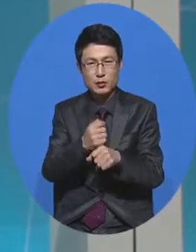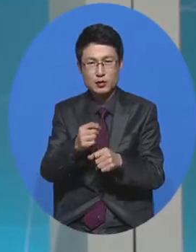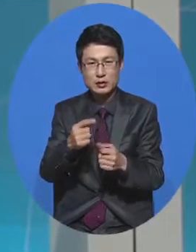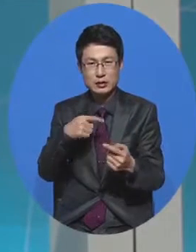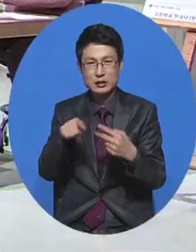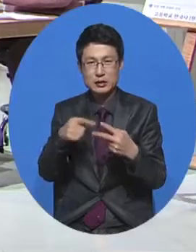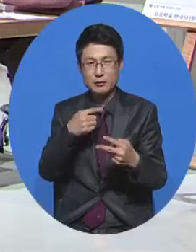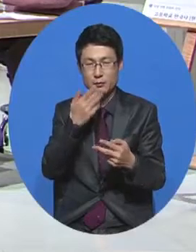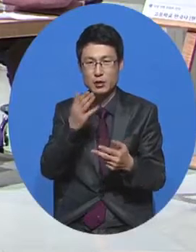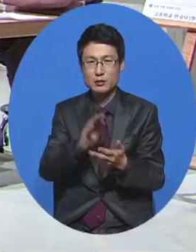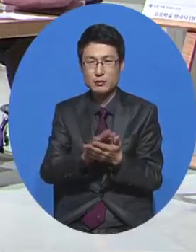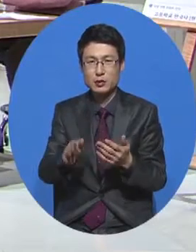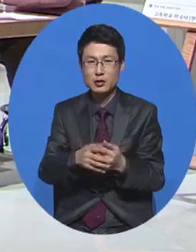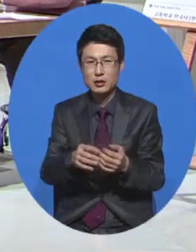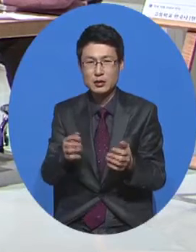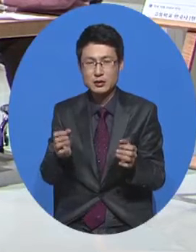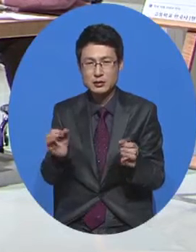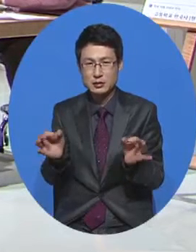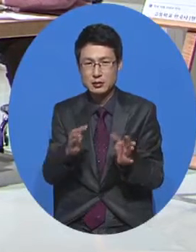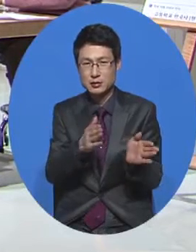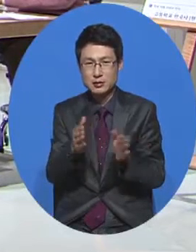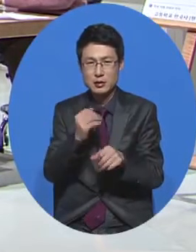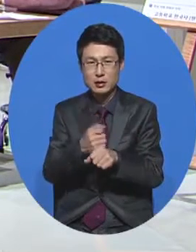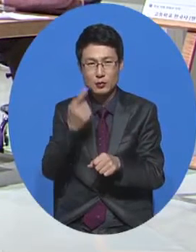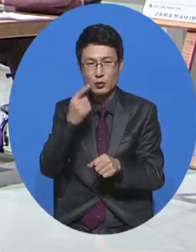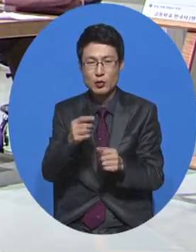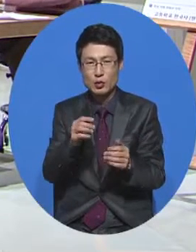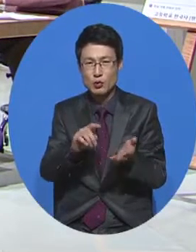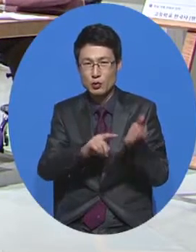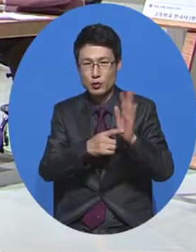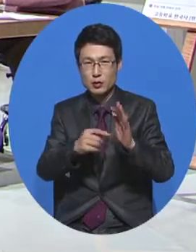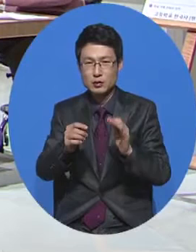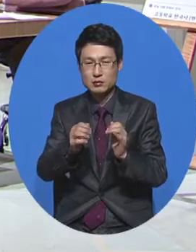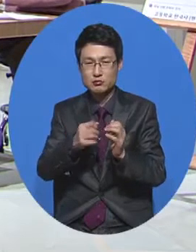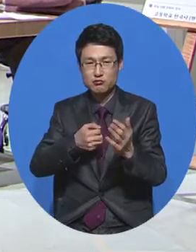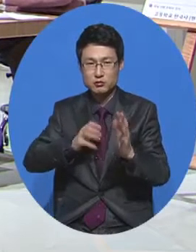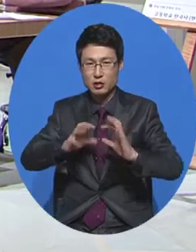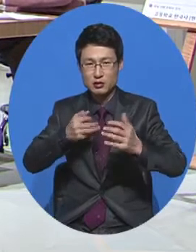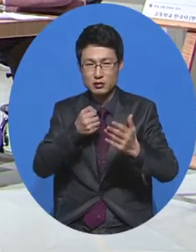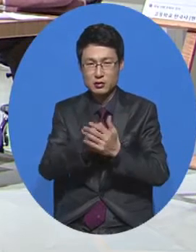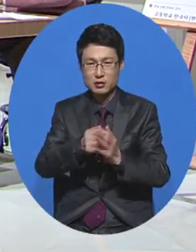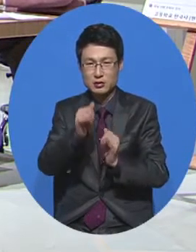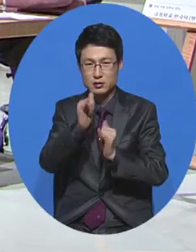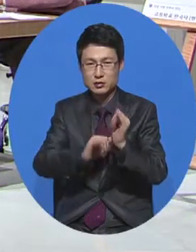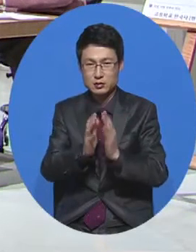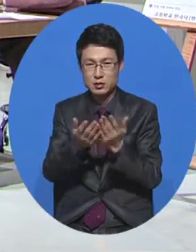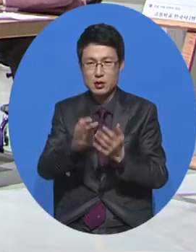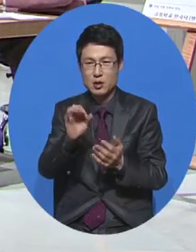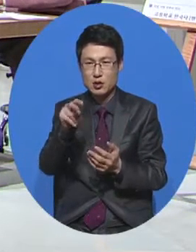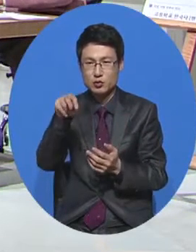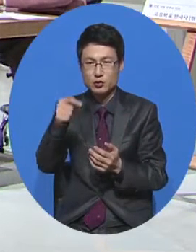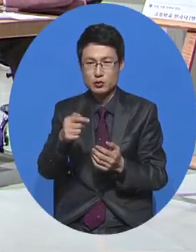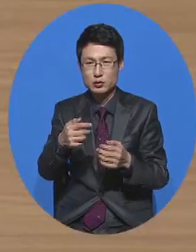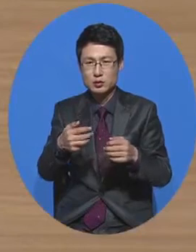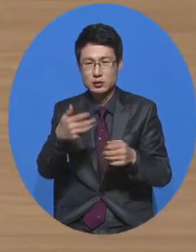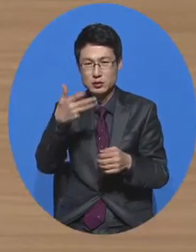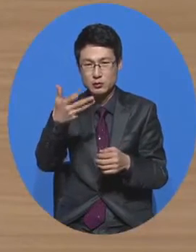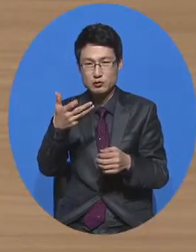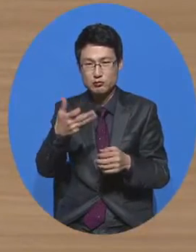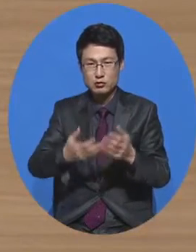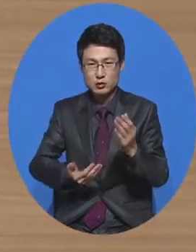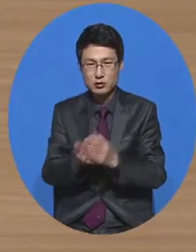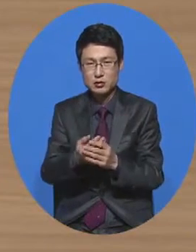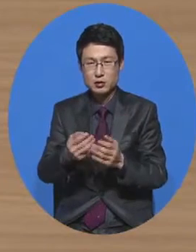잠깐 정리를 좀 할까요 이번 국정 공개된 국정 역사 교과서의 여 손 17구 사건이 제소